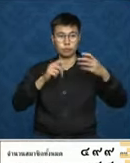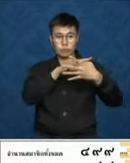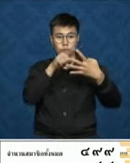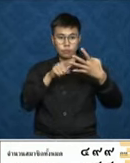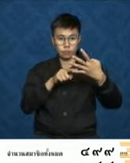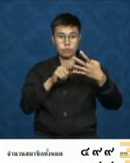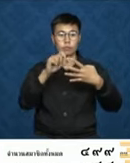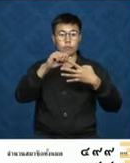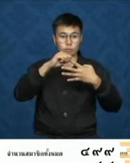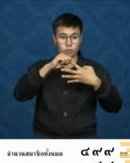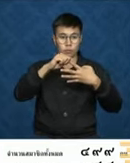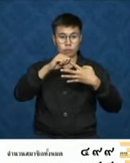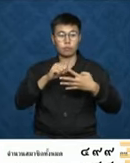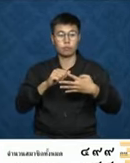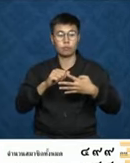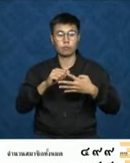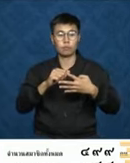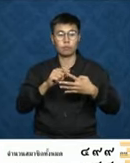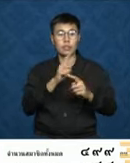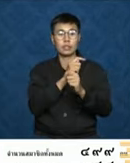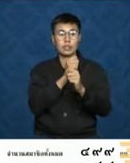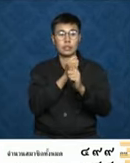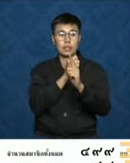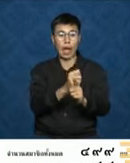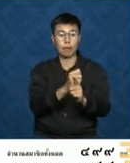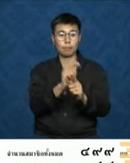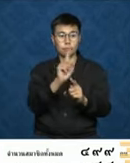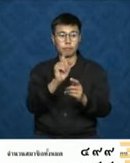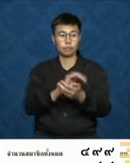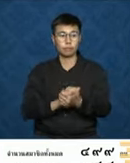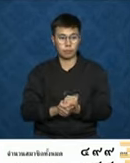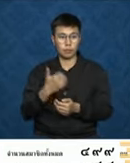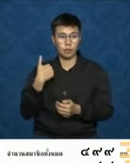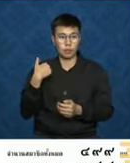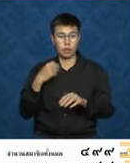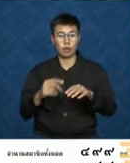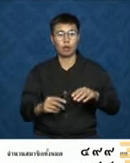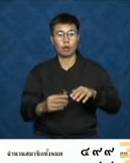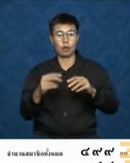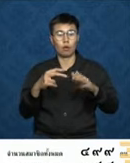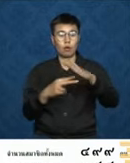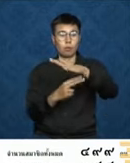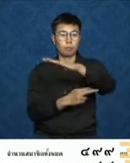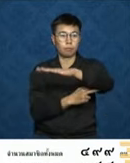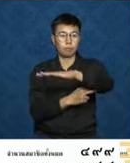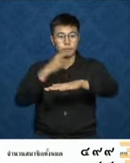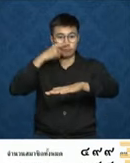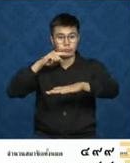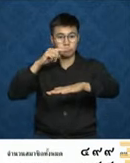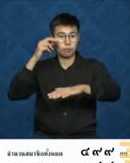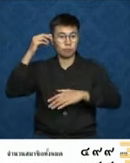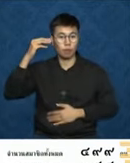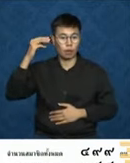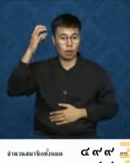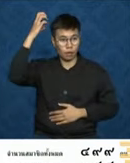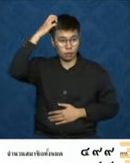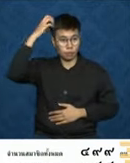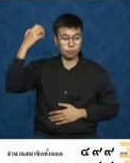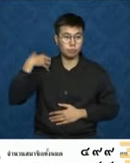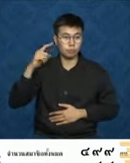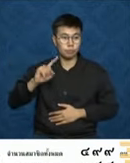เรื่องที่ 1ขอติดตามความคืบหน้าของโครงการก่อสร้างสะพานมิตรภาพไทยลาวแห่งที่ 6เนื่องจากได้รับทราบ